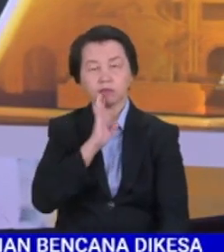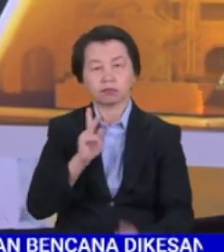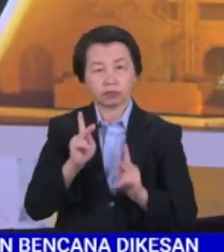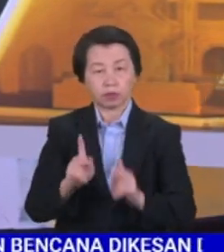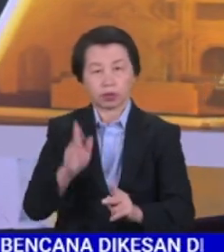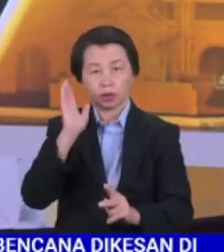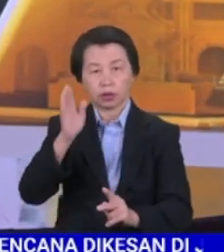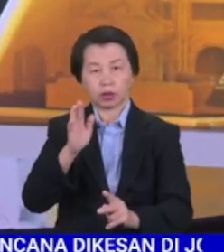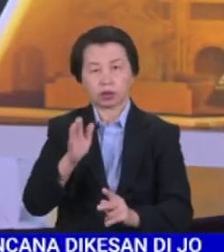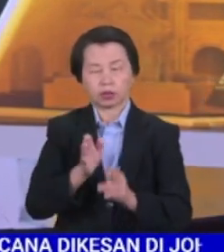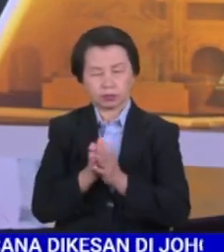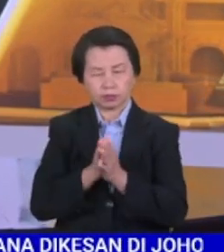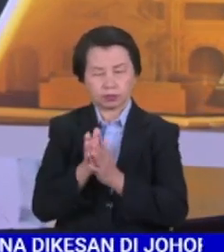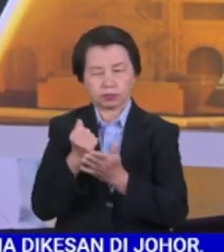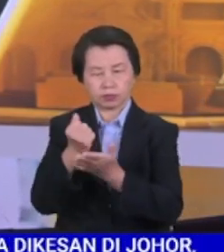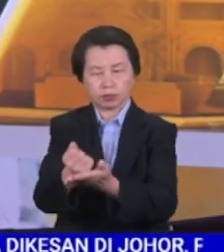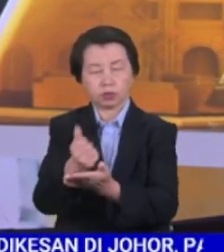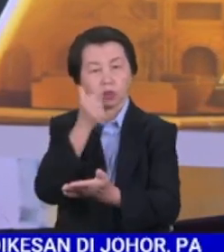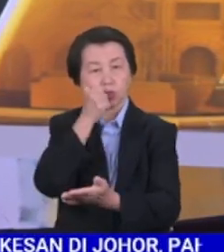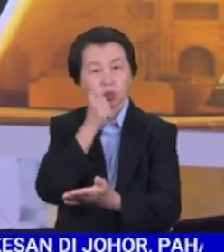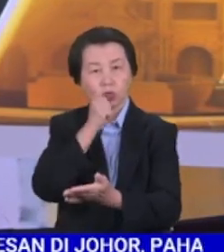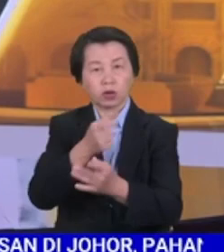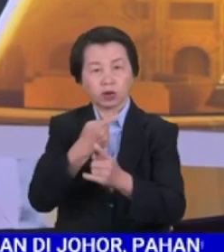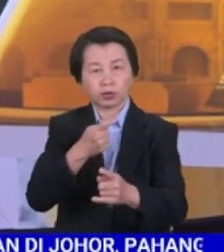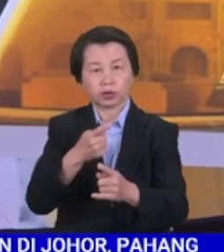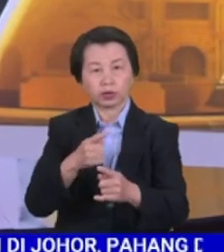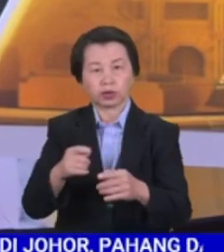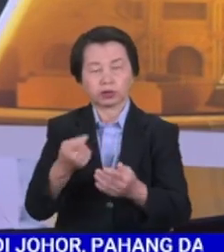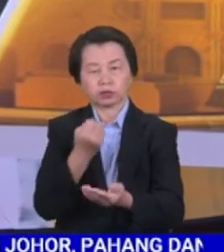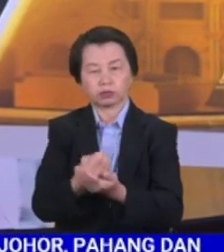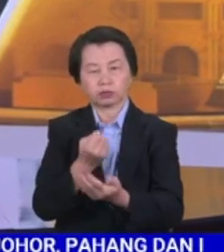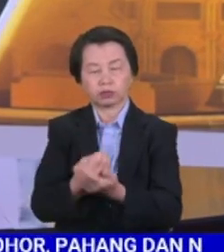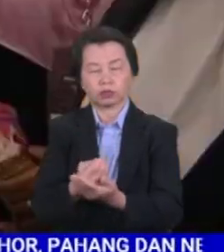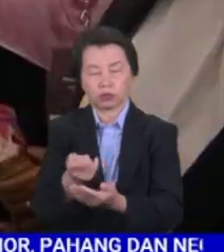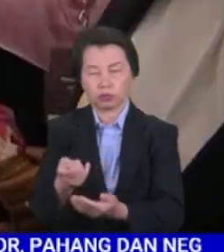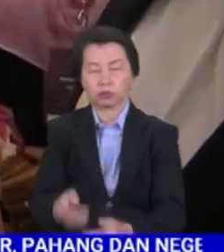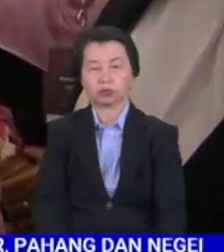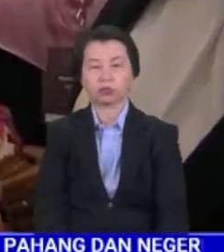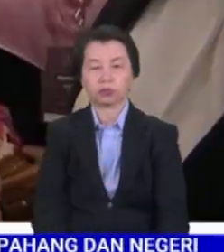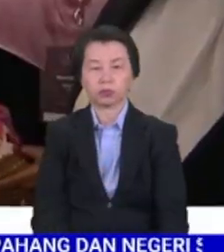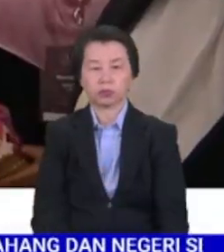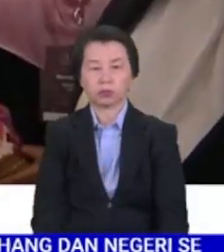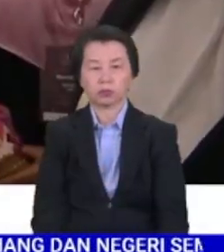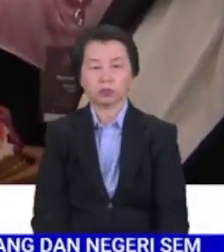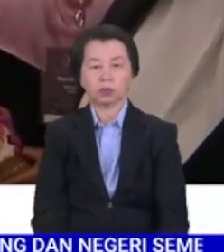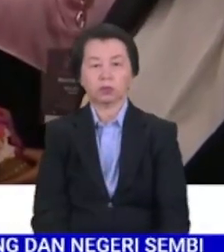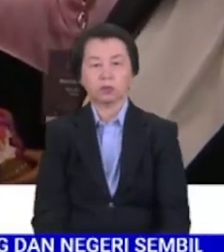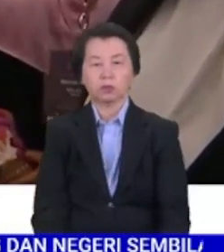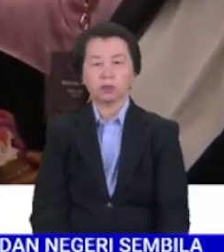pihaknya akan berusaha membantu golongan wanita daripada aspek kewangan.